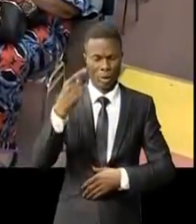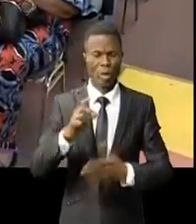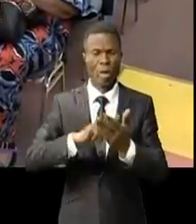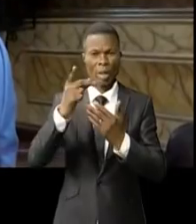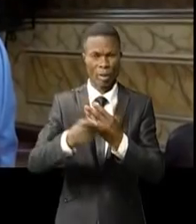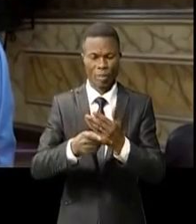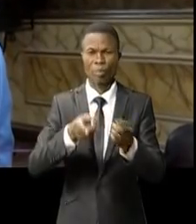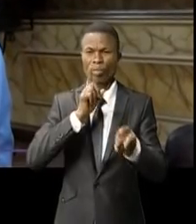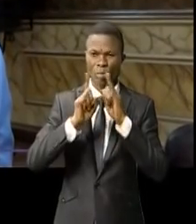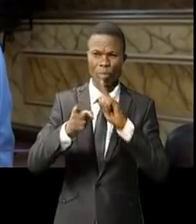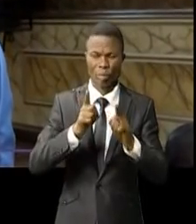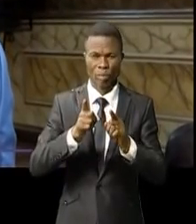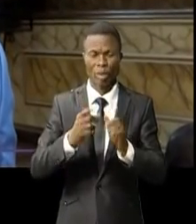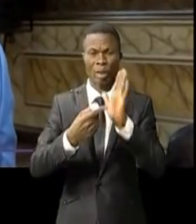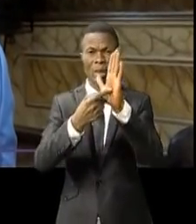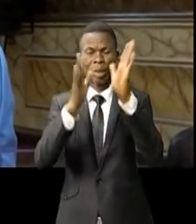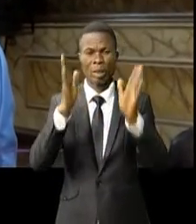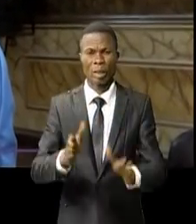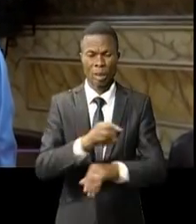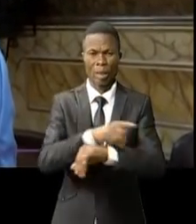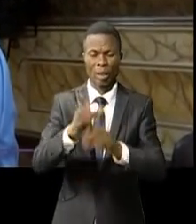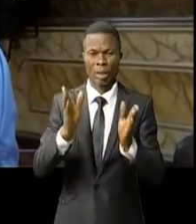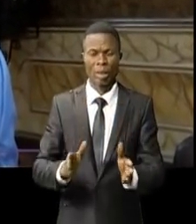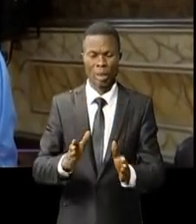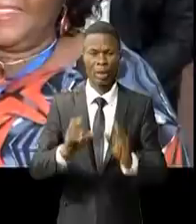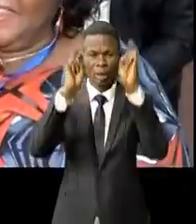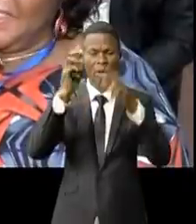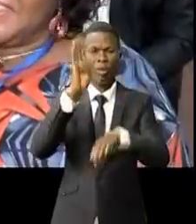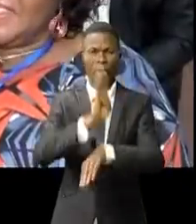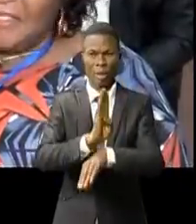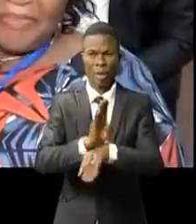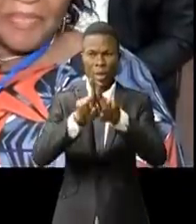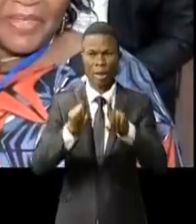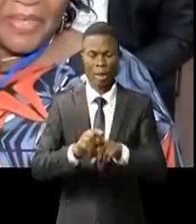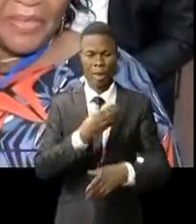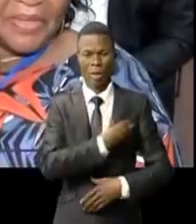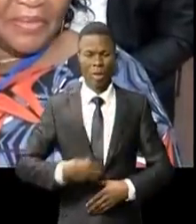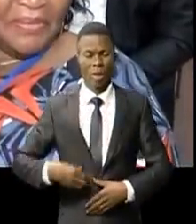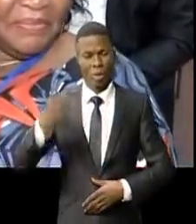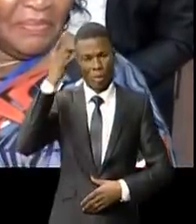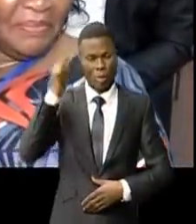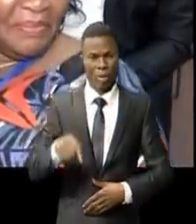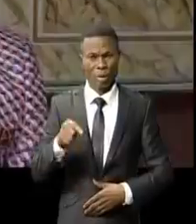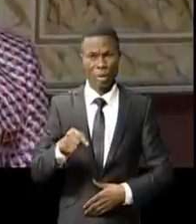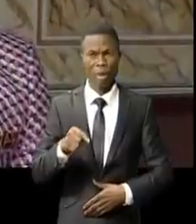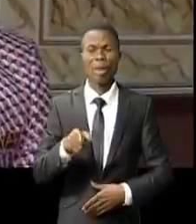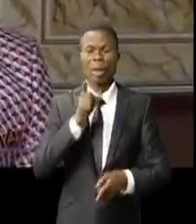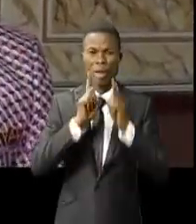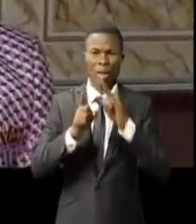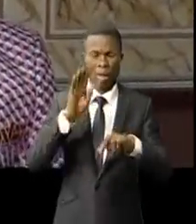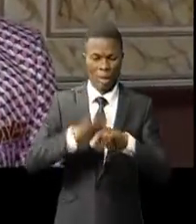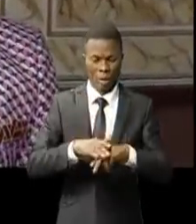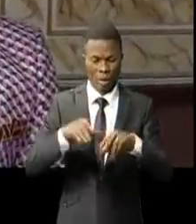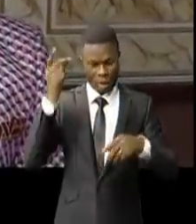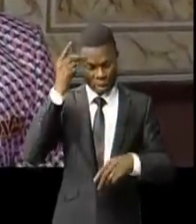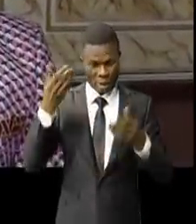jour des échanges contus, les représentants des administrateurs maires de Brazzaville et ceux des bourgmestres de Kinshasa. Après avoir foulé les sols